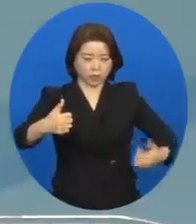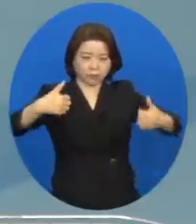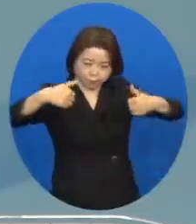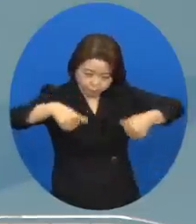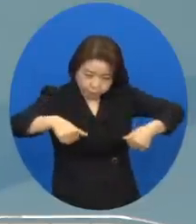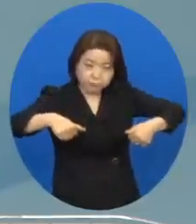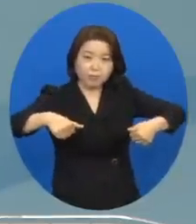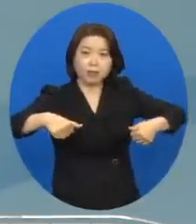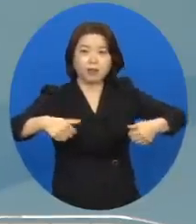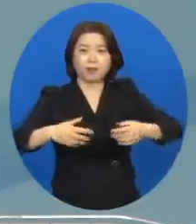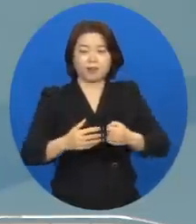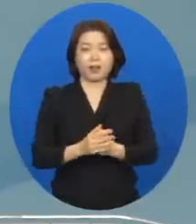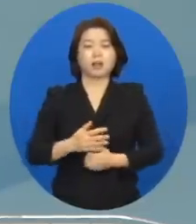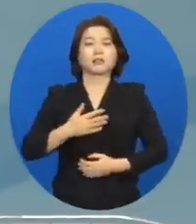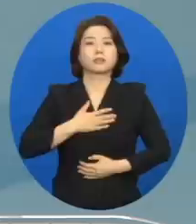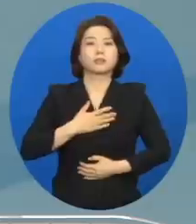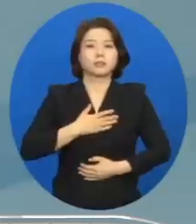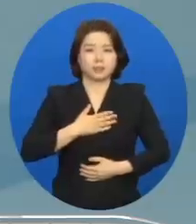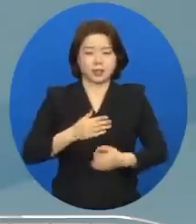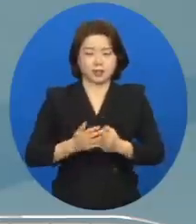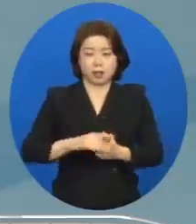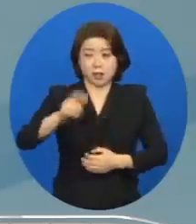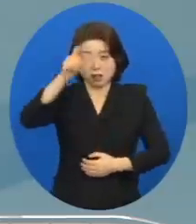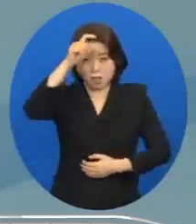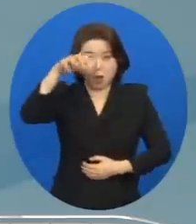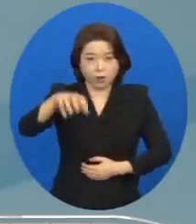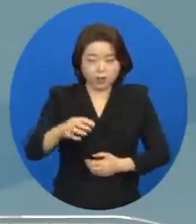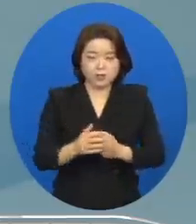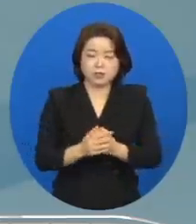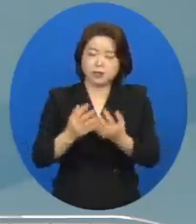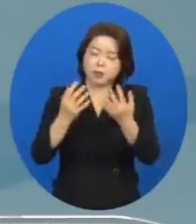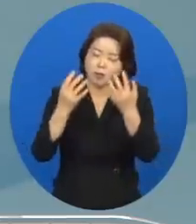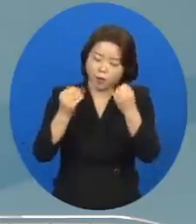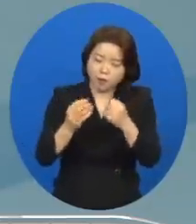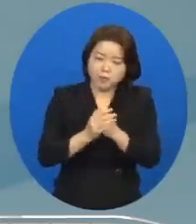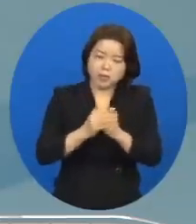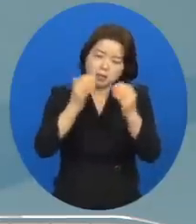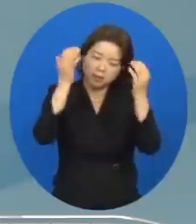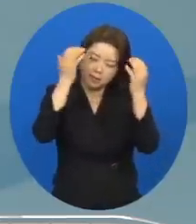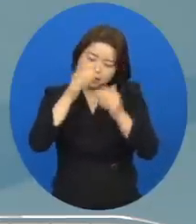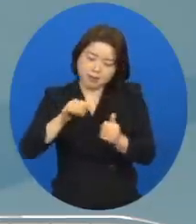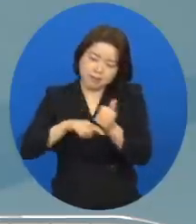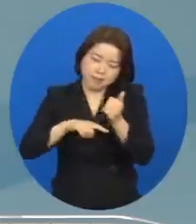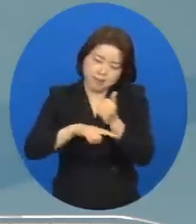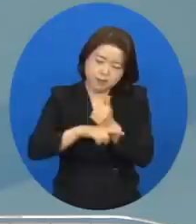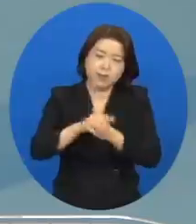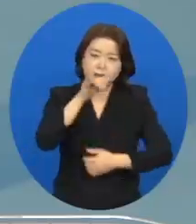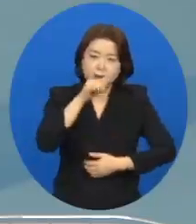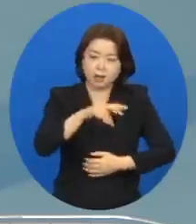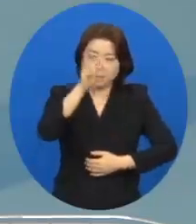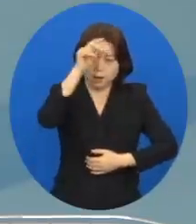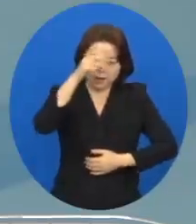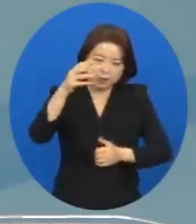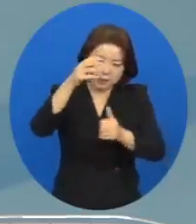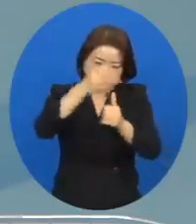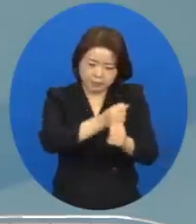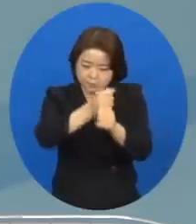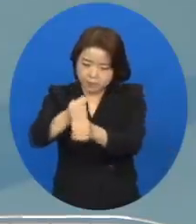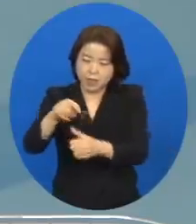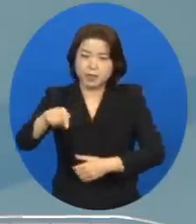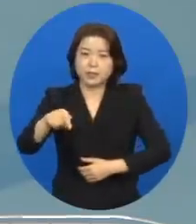하면서 자기가 터키에서 얼마나 고초를 많이 당하고 경찰서에서